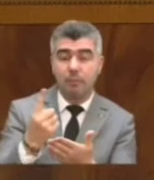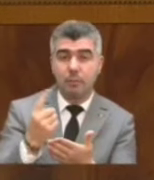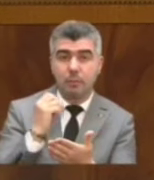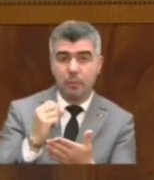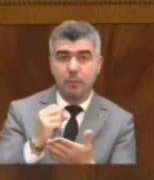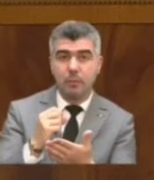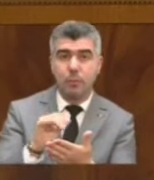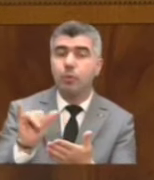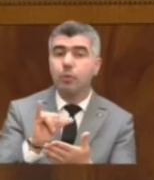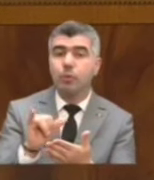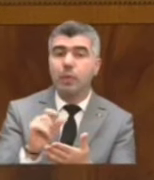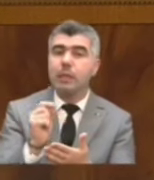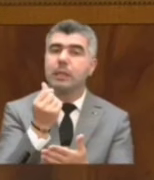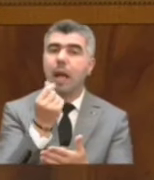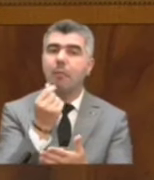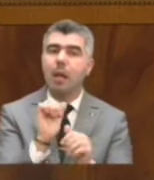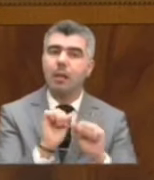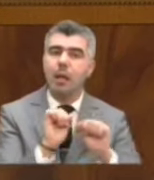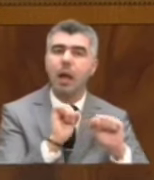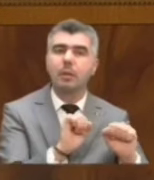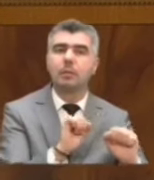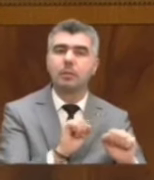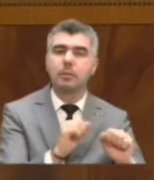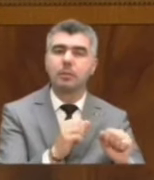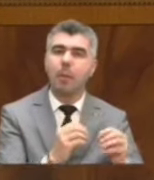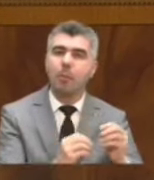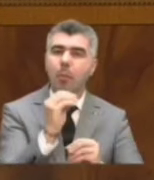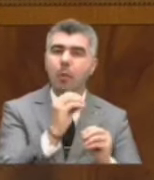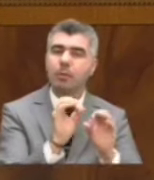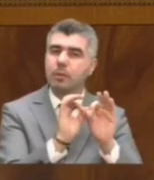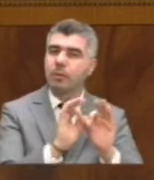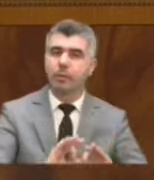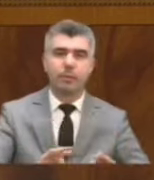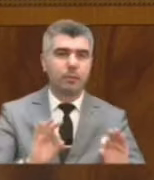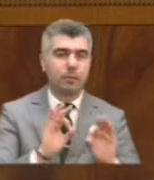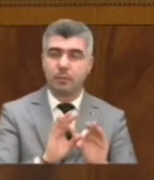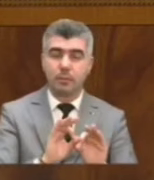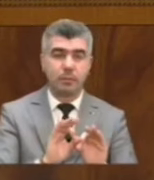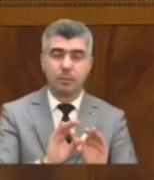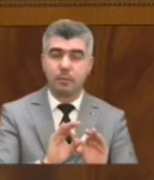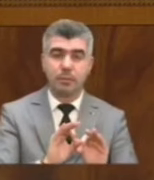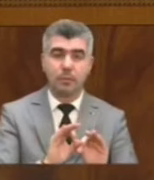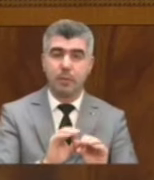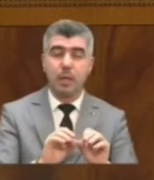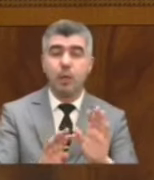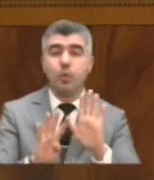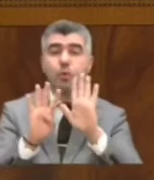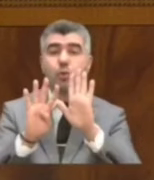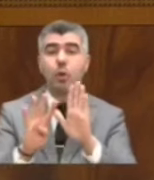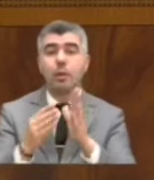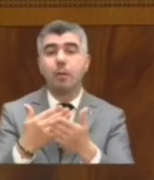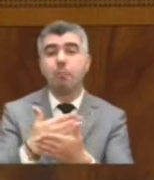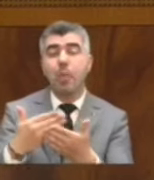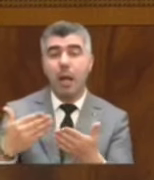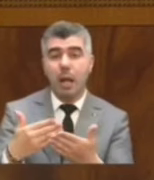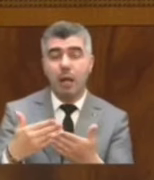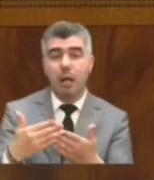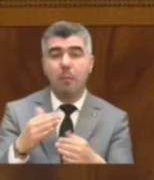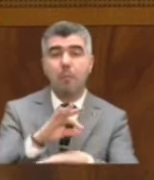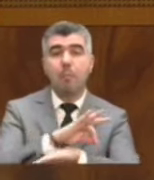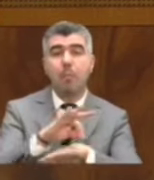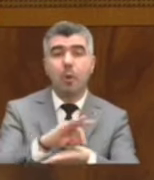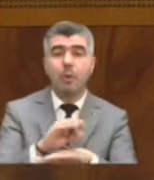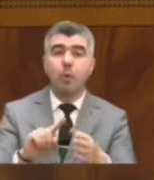للحفاظ على الأثمان المعمولة بها حاليا، ضخت 9 المليار لفائدة المكتب الوطني